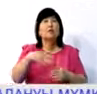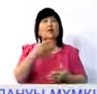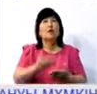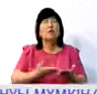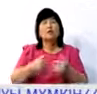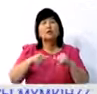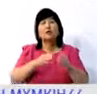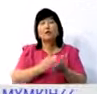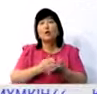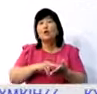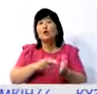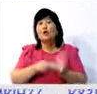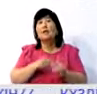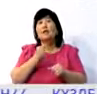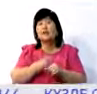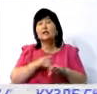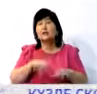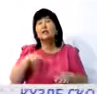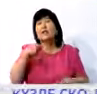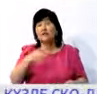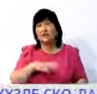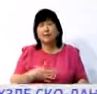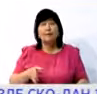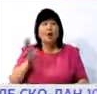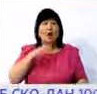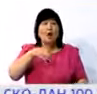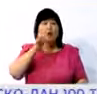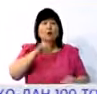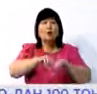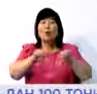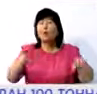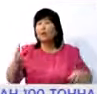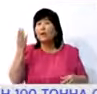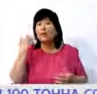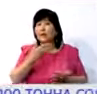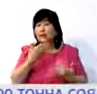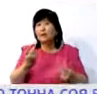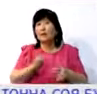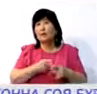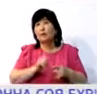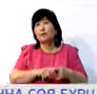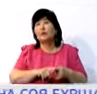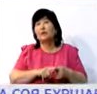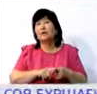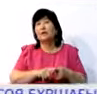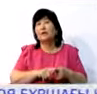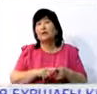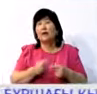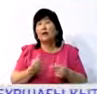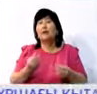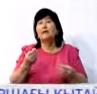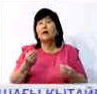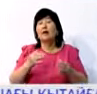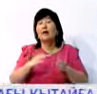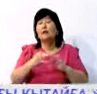шешу уақытында жобалар жасалып жатқандығын жеткізді. Ауыз су құбыры тартылмаған шөміш станциясымен қарашылан елді